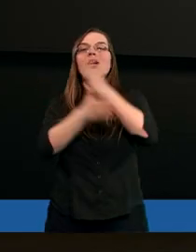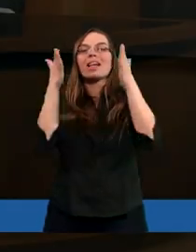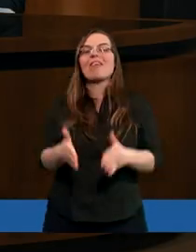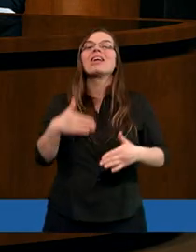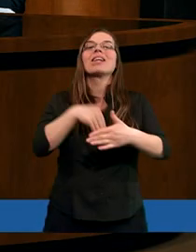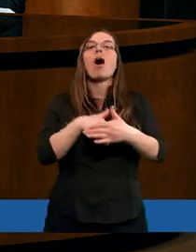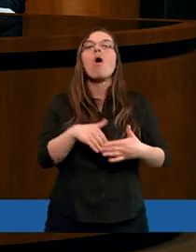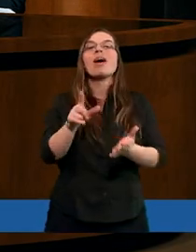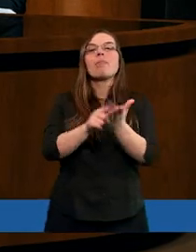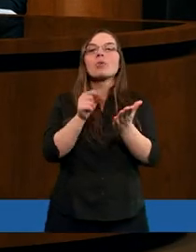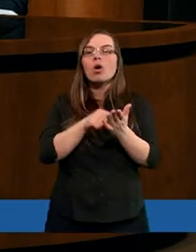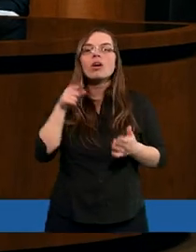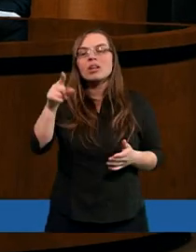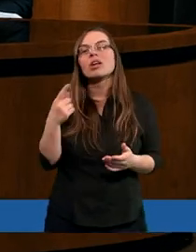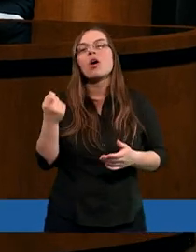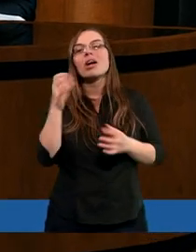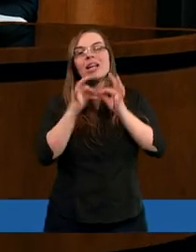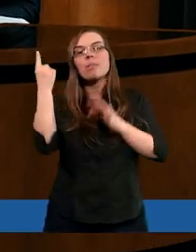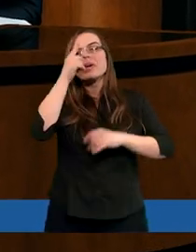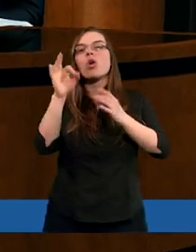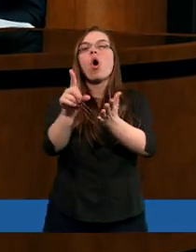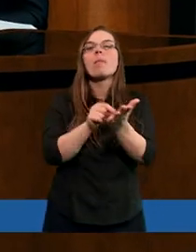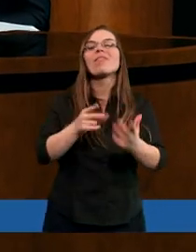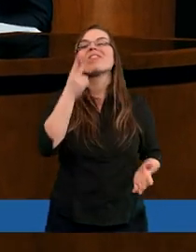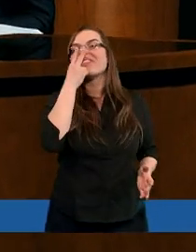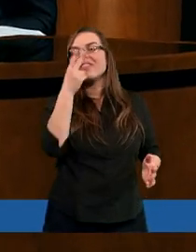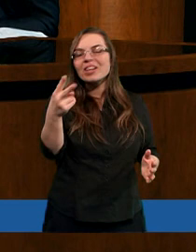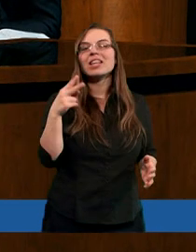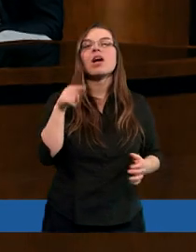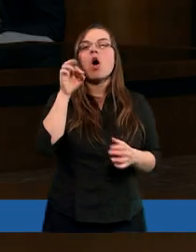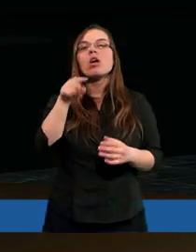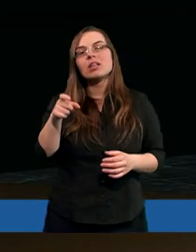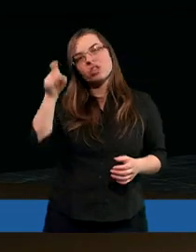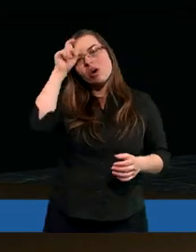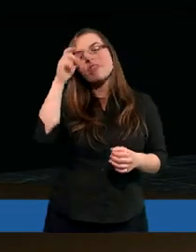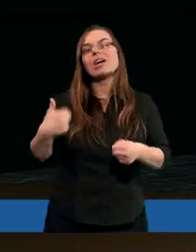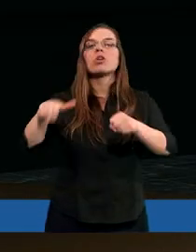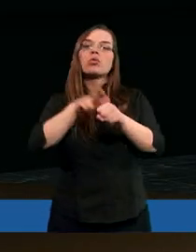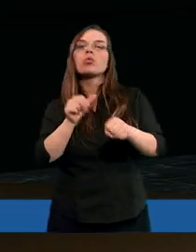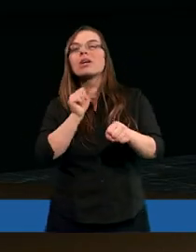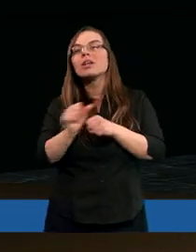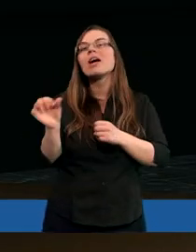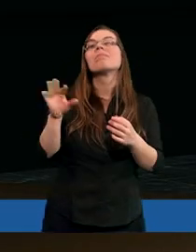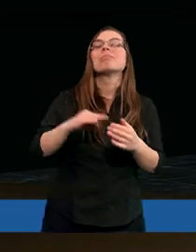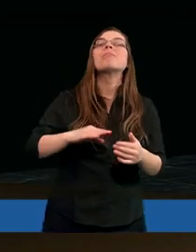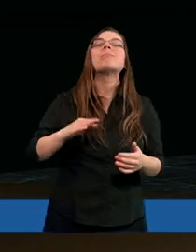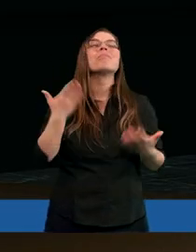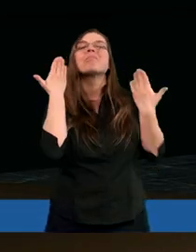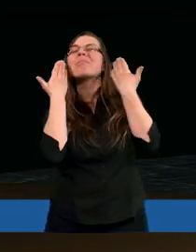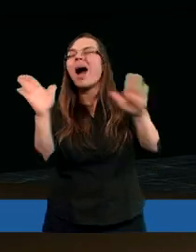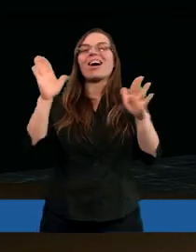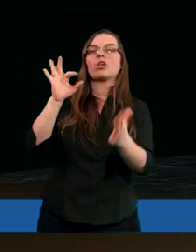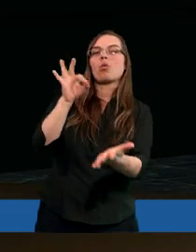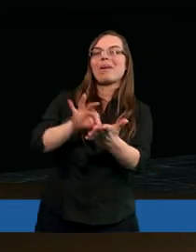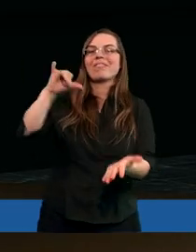zajął Piotr? Gdy myślę o Piotrze, to widzę tutaj człowieka, który jest dość pewny siebie,